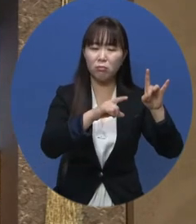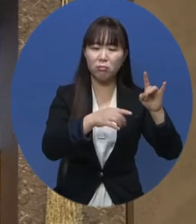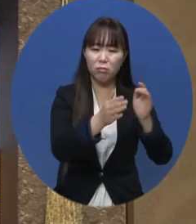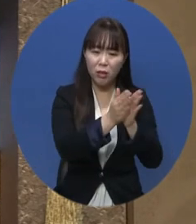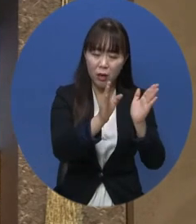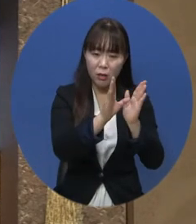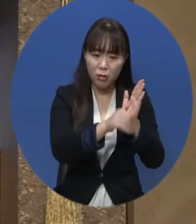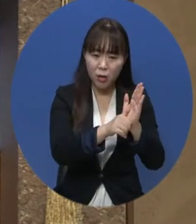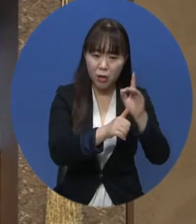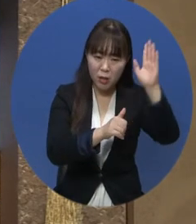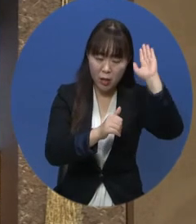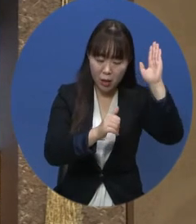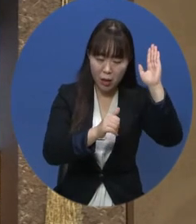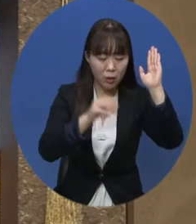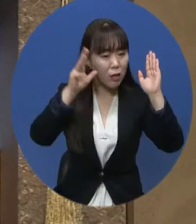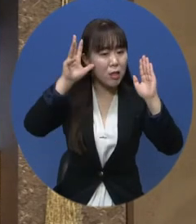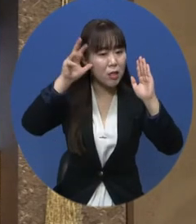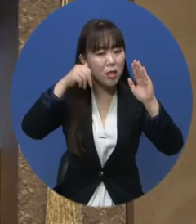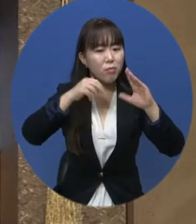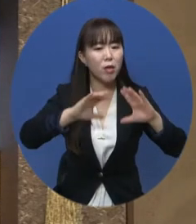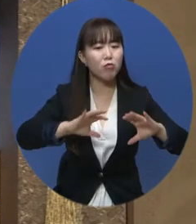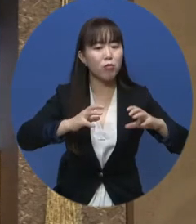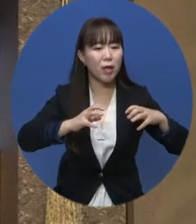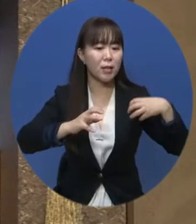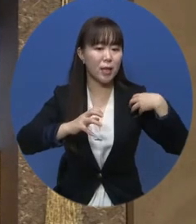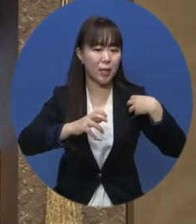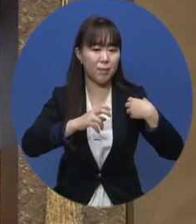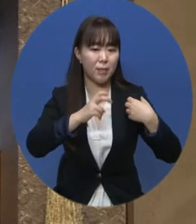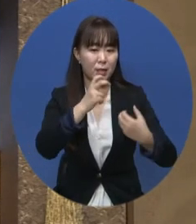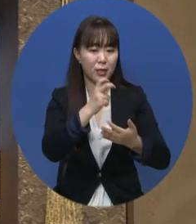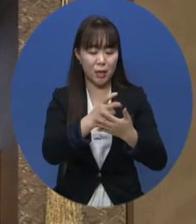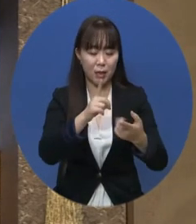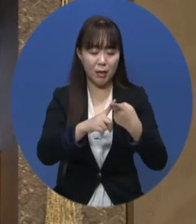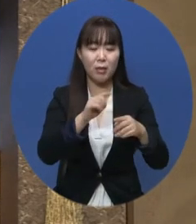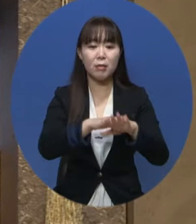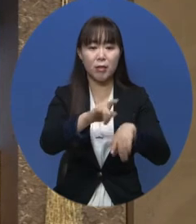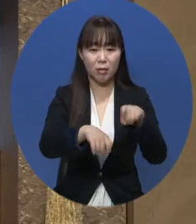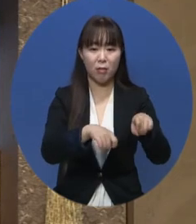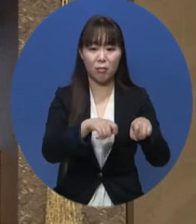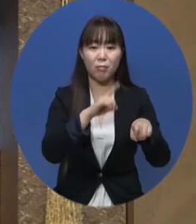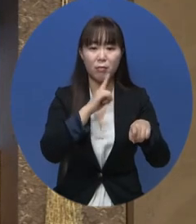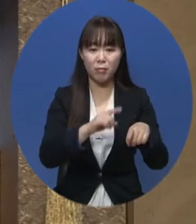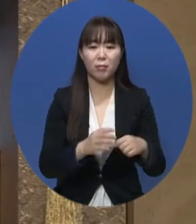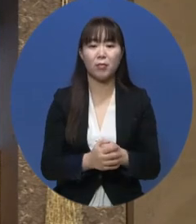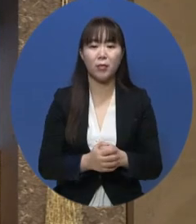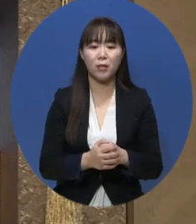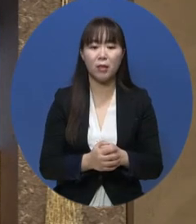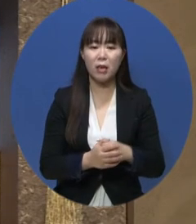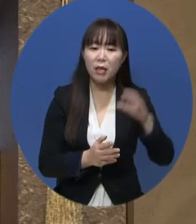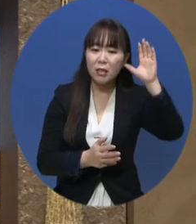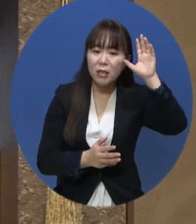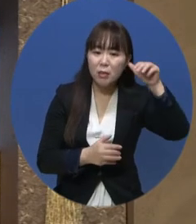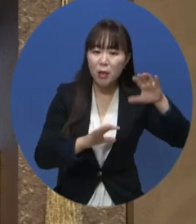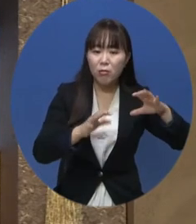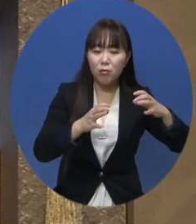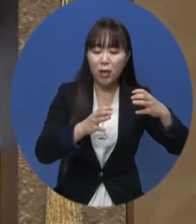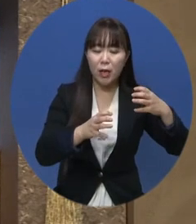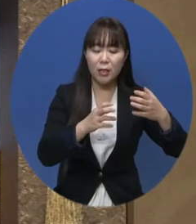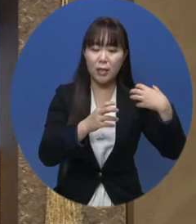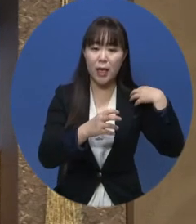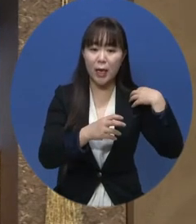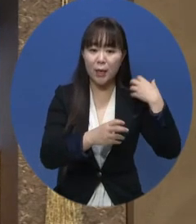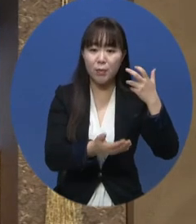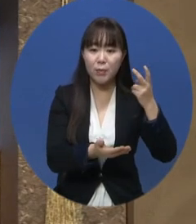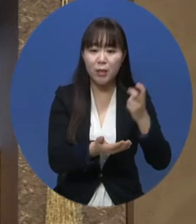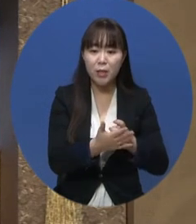처음 출범할 때 주장했던 게 치매국가 책임제의 실현이었거든요. 예. 그럼 치매국가 책임제라고 하는